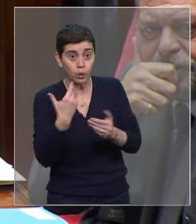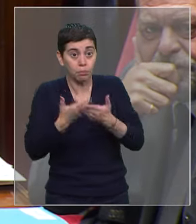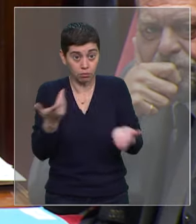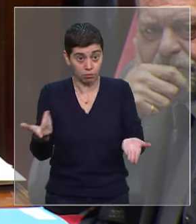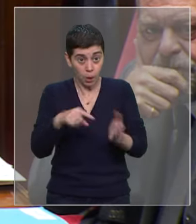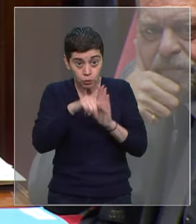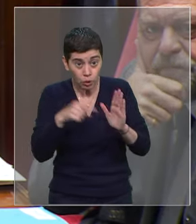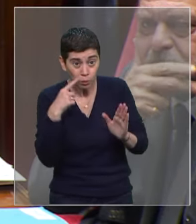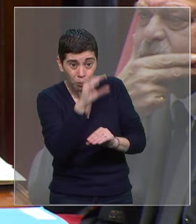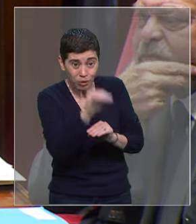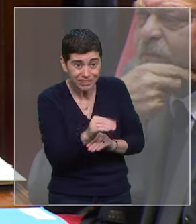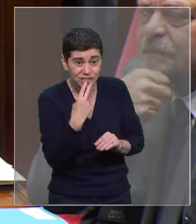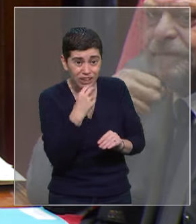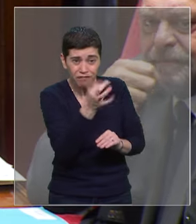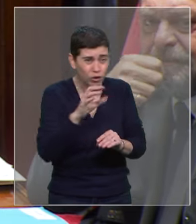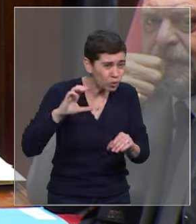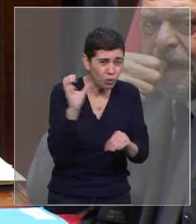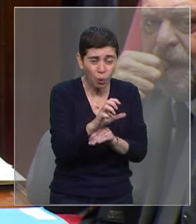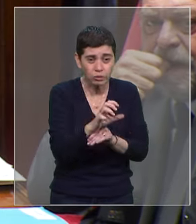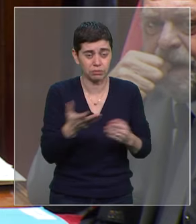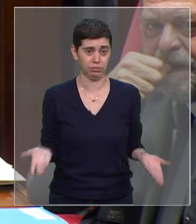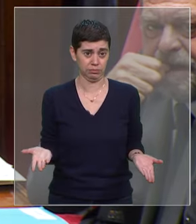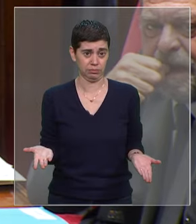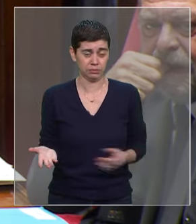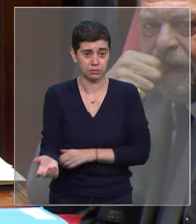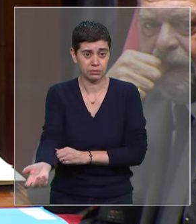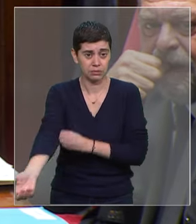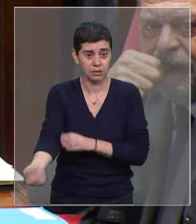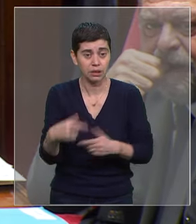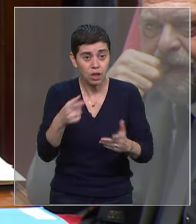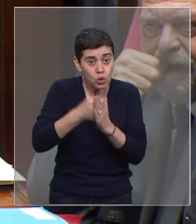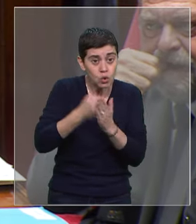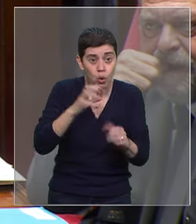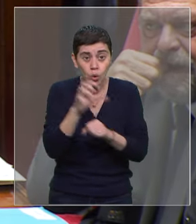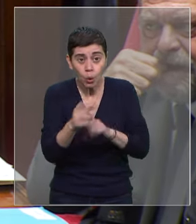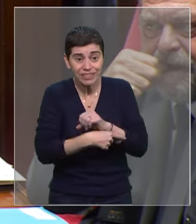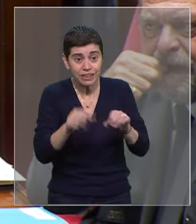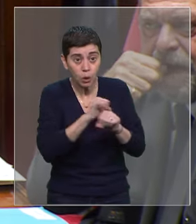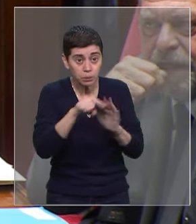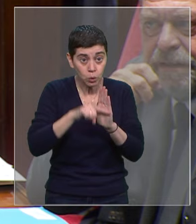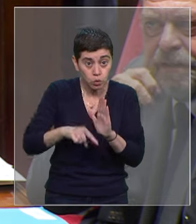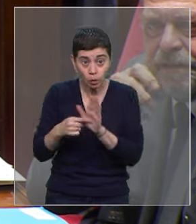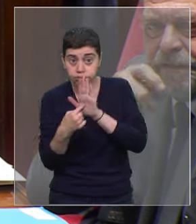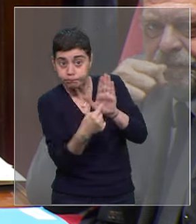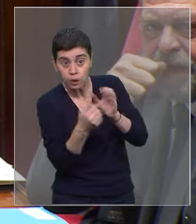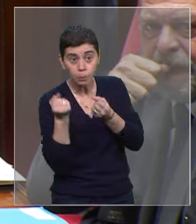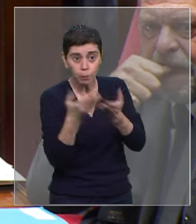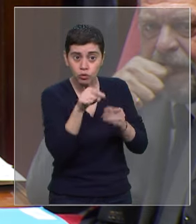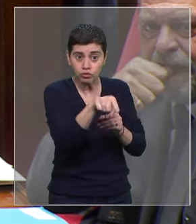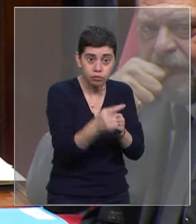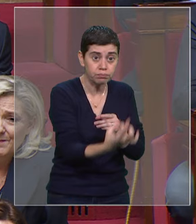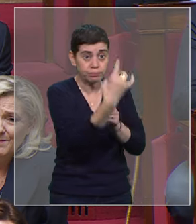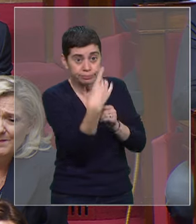Français. Systématiquement opposé aux mesures pour renforcer la lutte contre le terrorisme. Nous agissons,